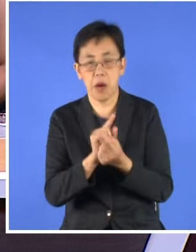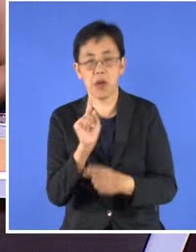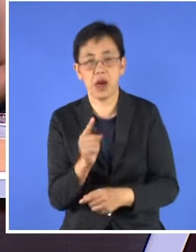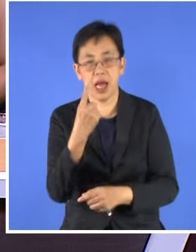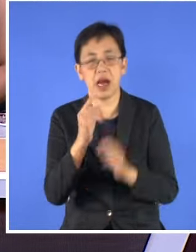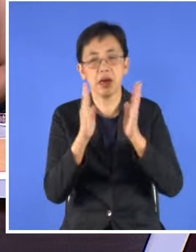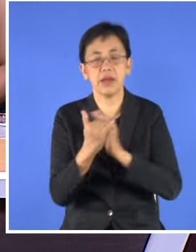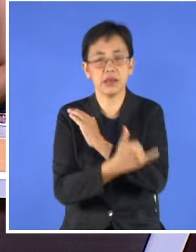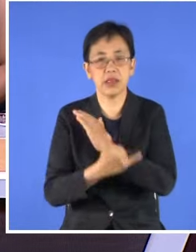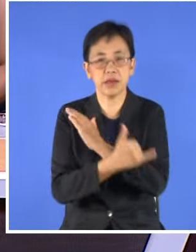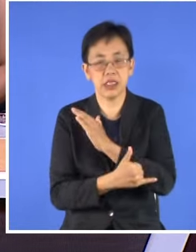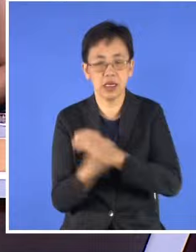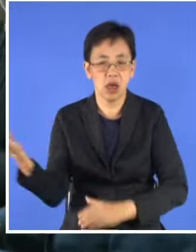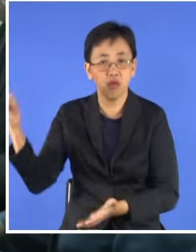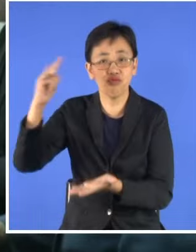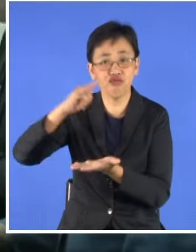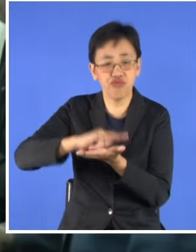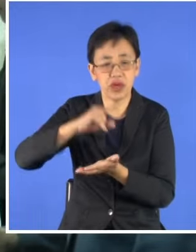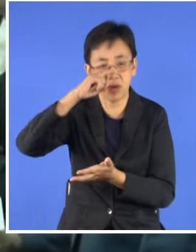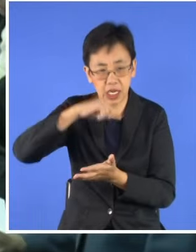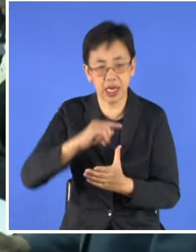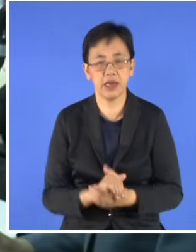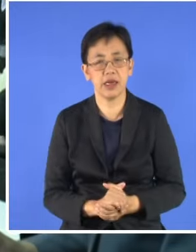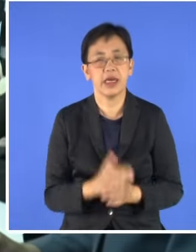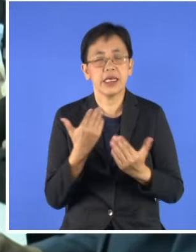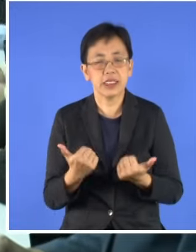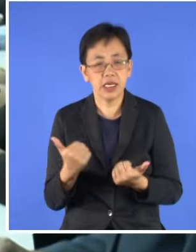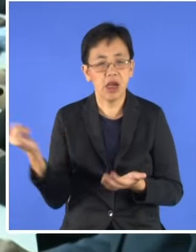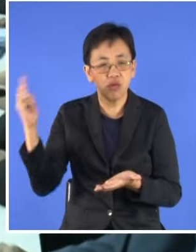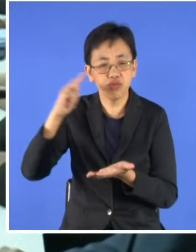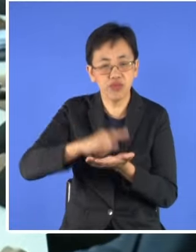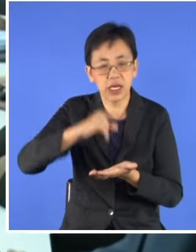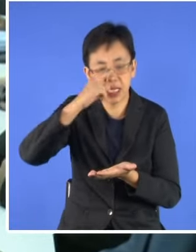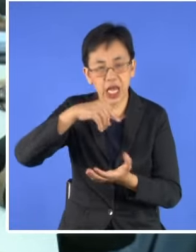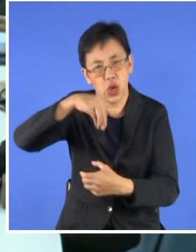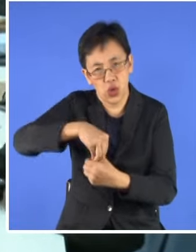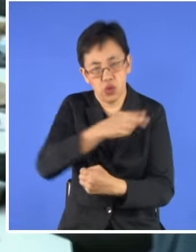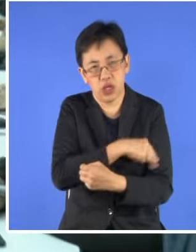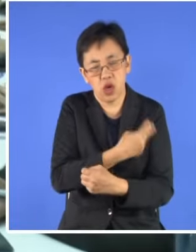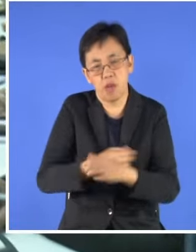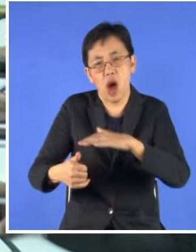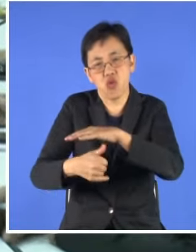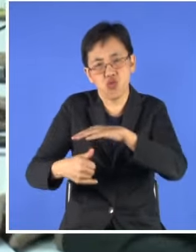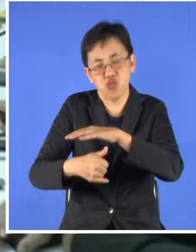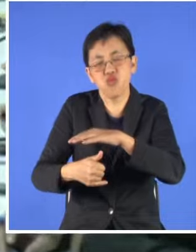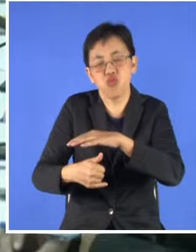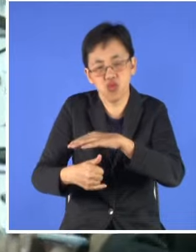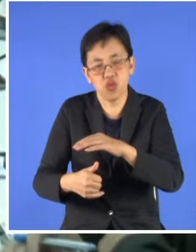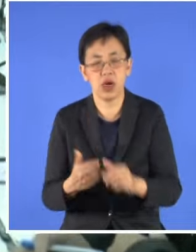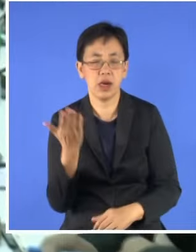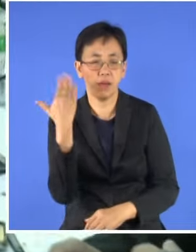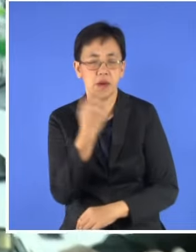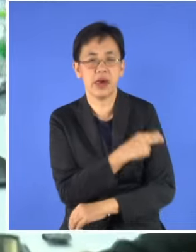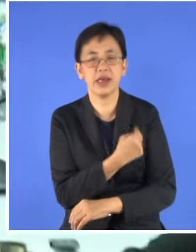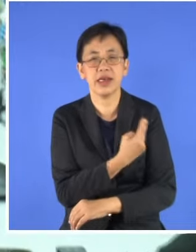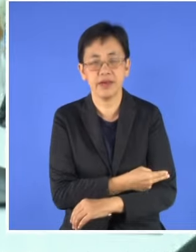ชาวต่างชาติเดินทางเข้ามาในประเทศไยซึขนานี้กไปอยที่โงพยาบาลก็กักตวอยู่เมว่านี้นายแพทย์ทงชัยก